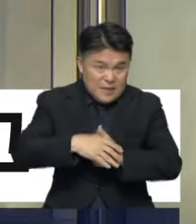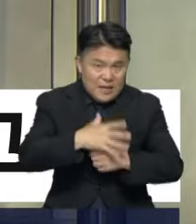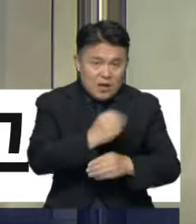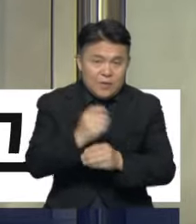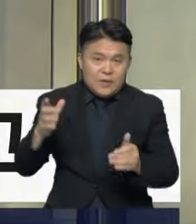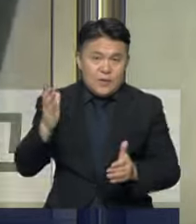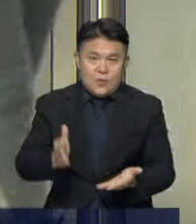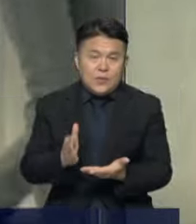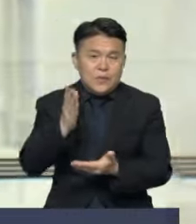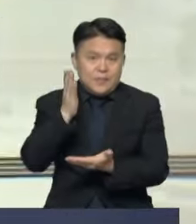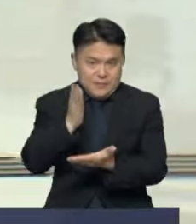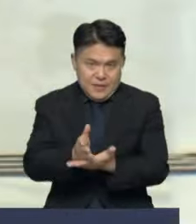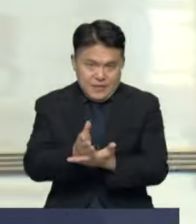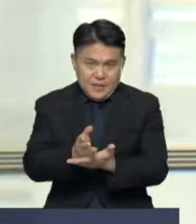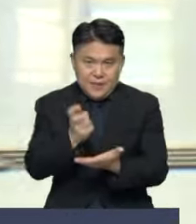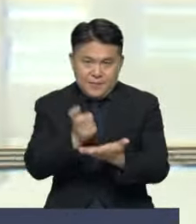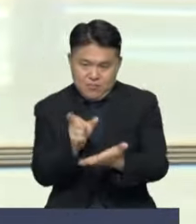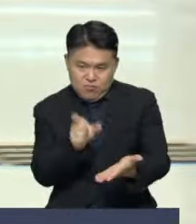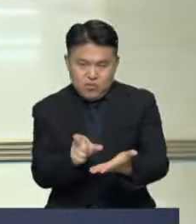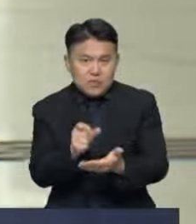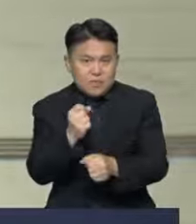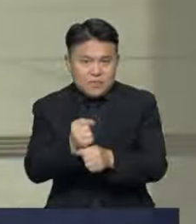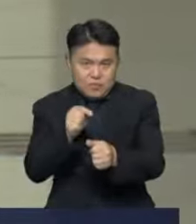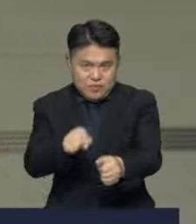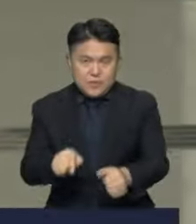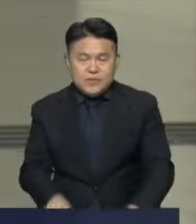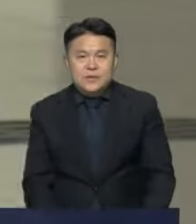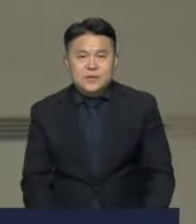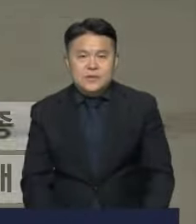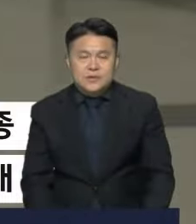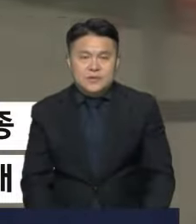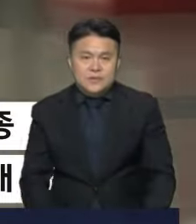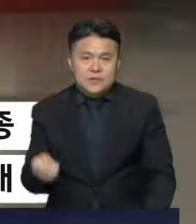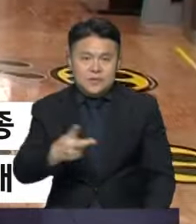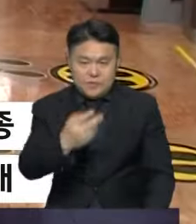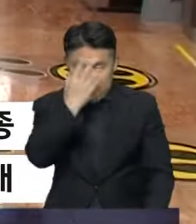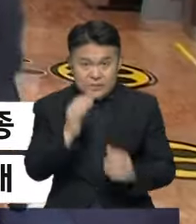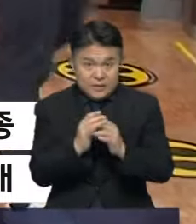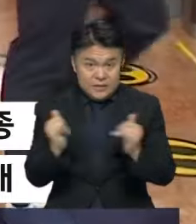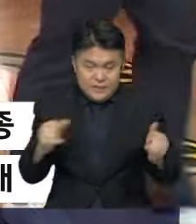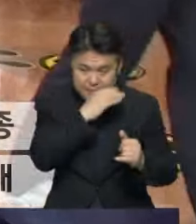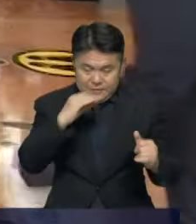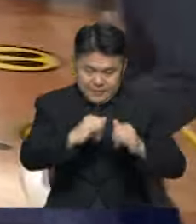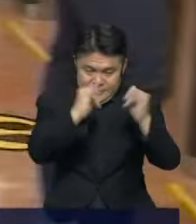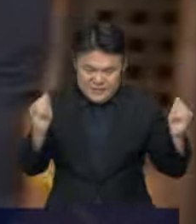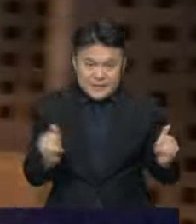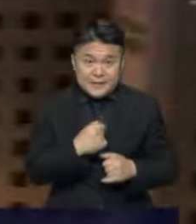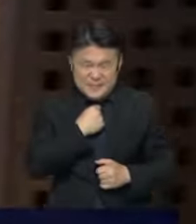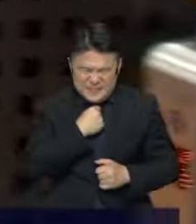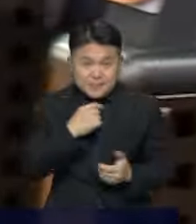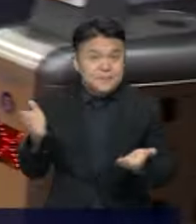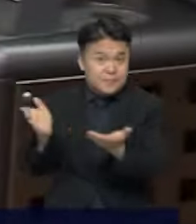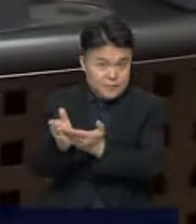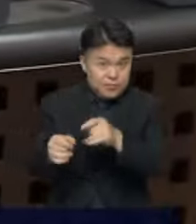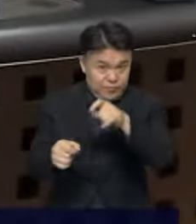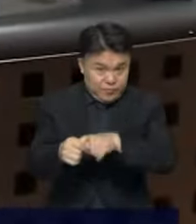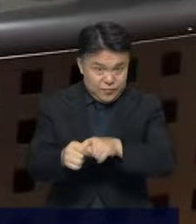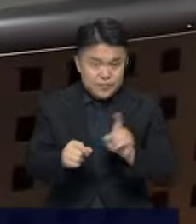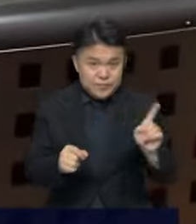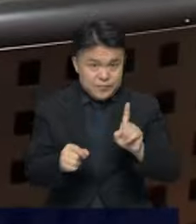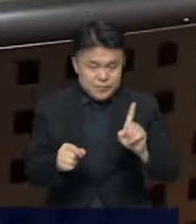제한하는 근거 규정도 신설하라 주문했습니다 권기은 청년 세대의 공정사회 실현 열망에 부흥하기 위해